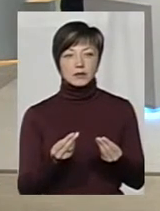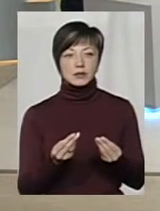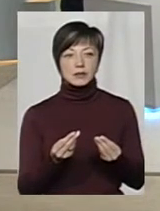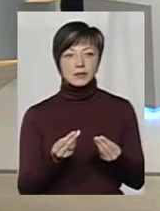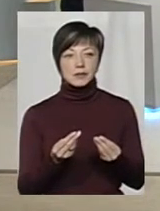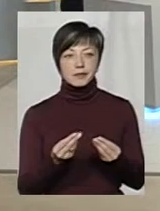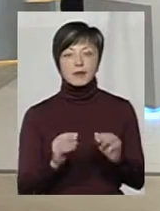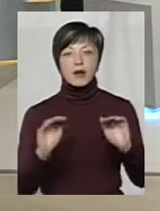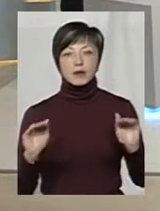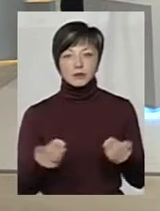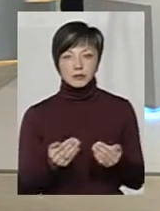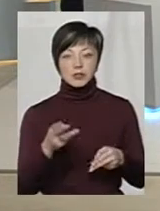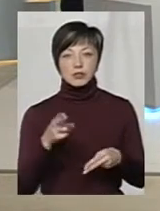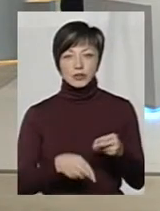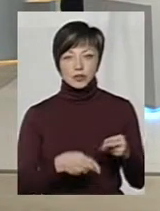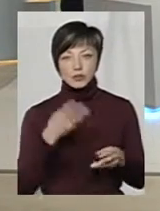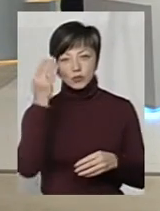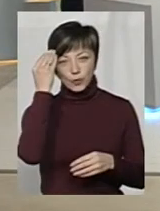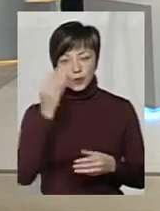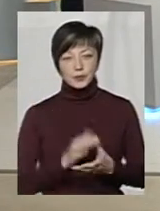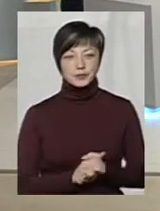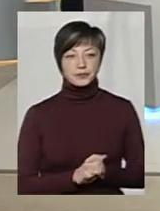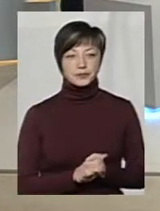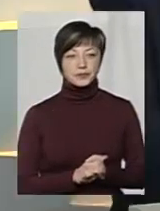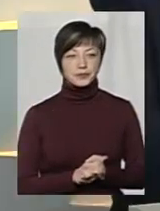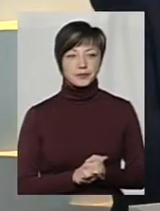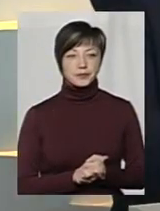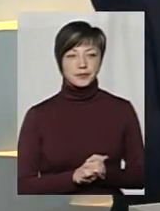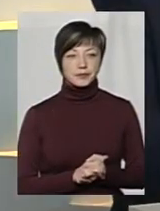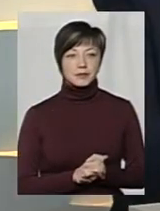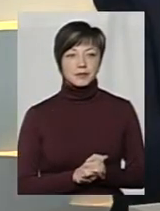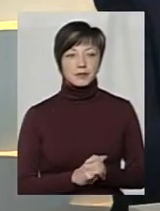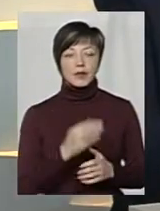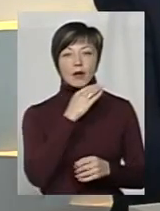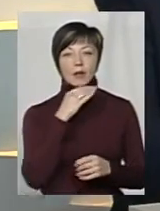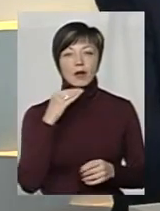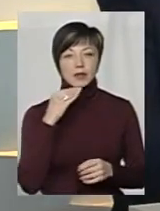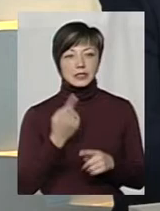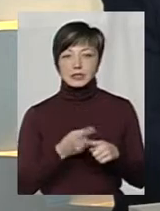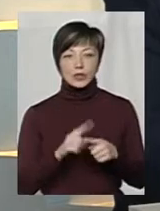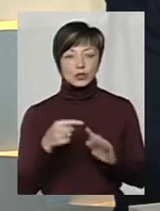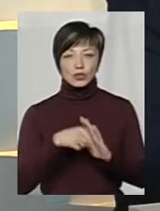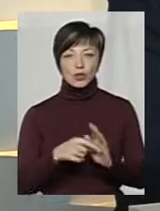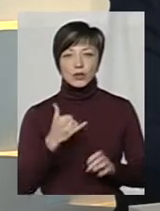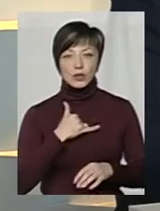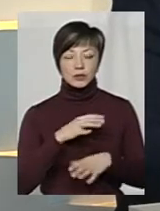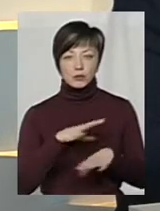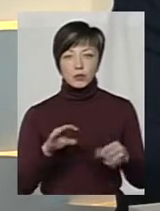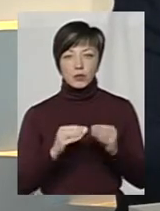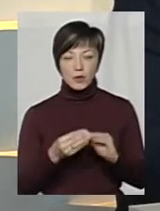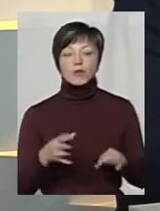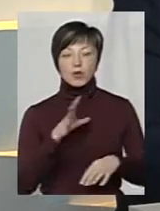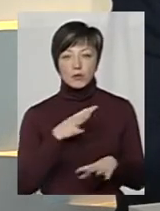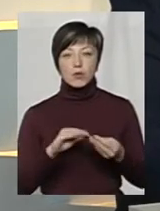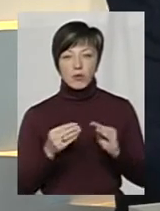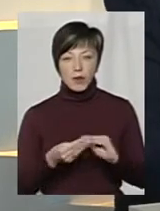що пора закінчувати. Будь ласка, закінчіть свою думку. Ну, це не означає, що в нас не було проблем. Безумовно, у нас